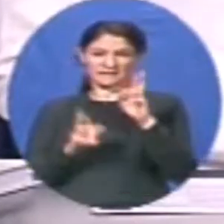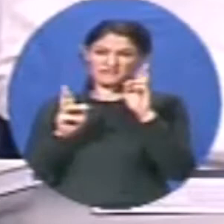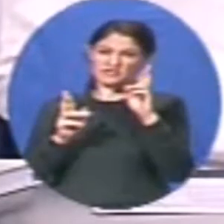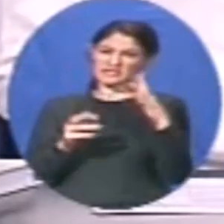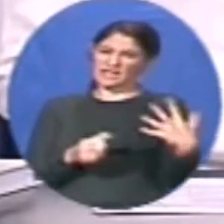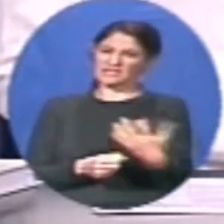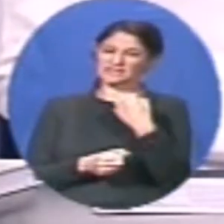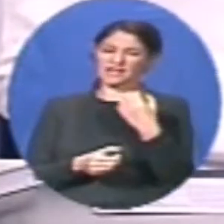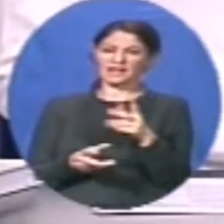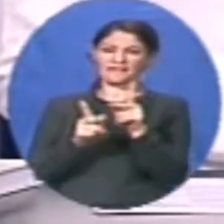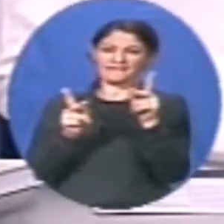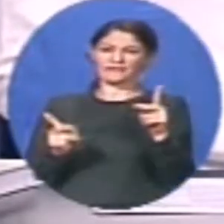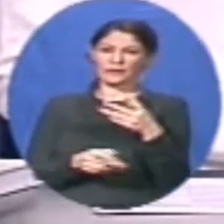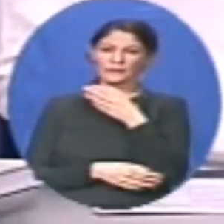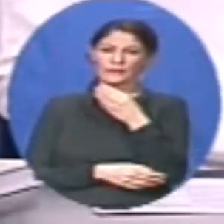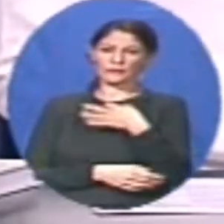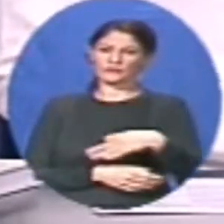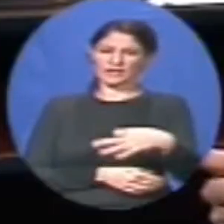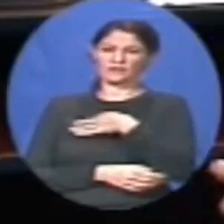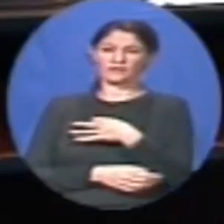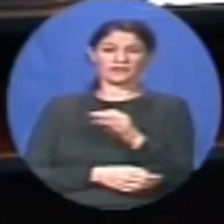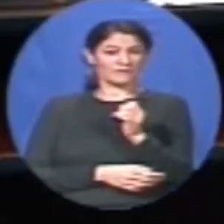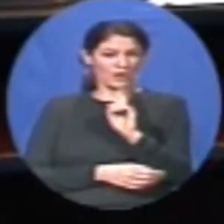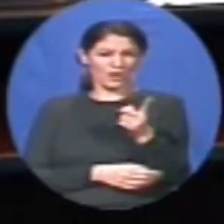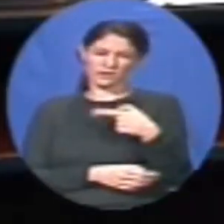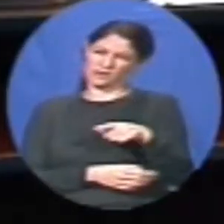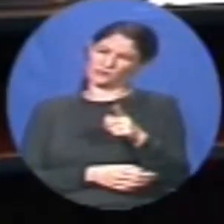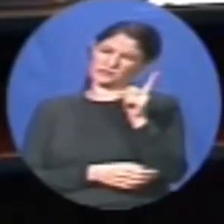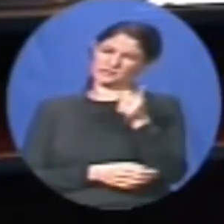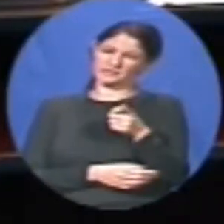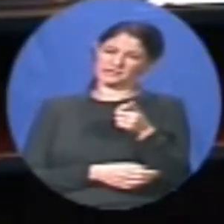את ההתמכרות שלנו, דוקטור אילן טל. ואם לא, נעביר איזה זה,